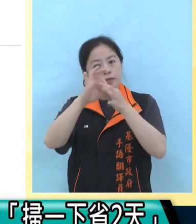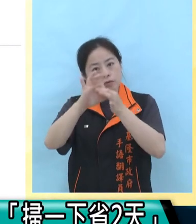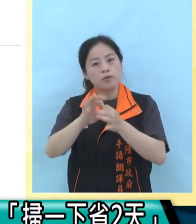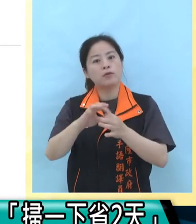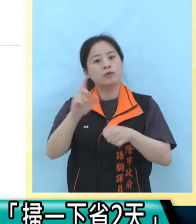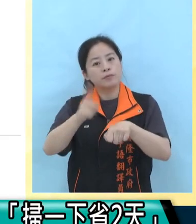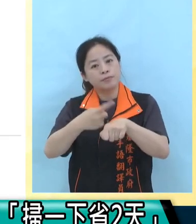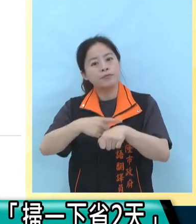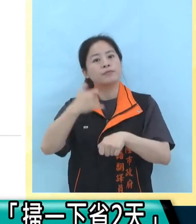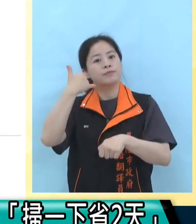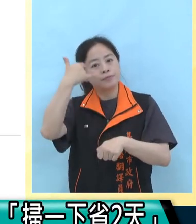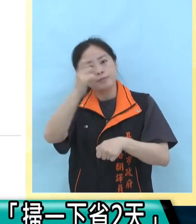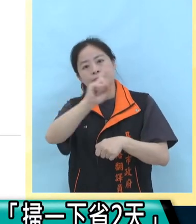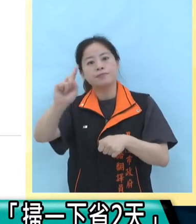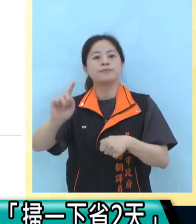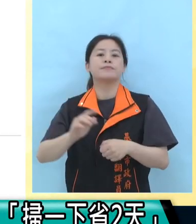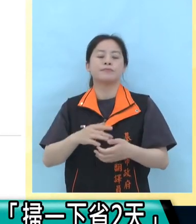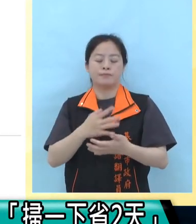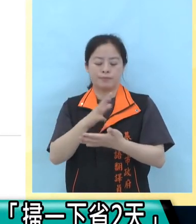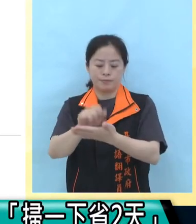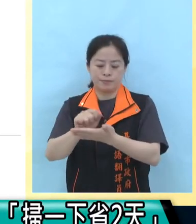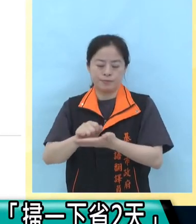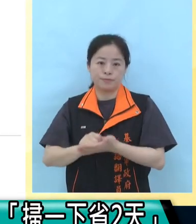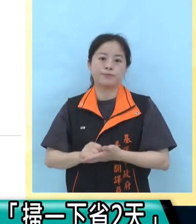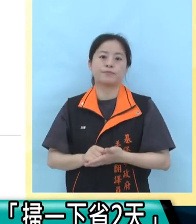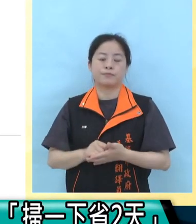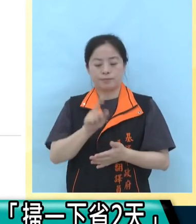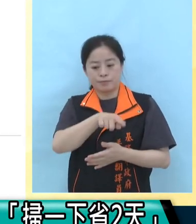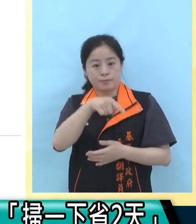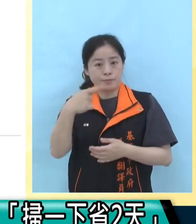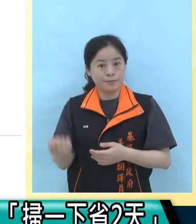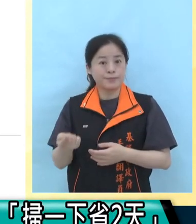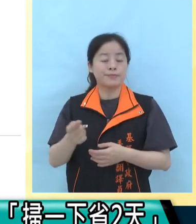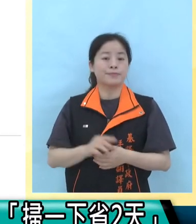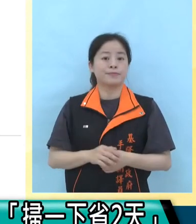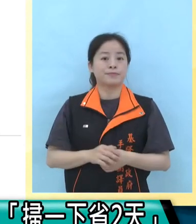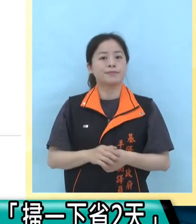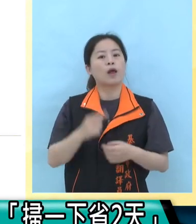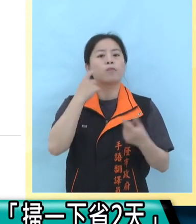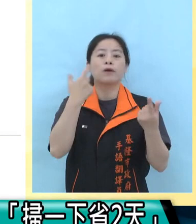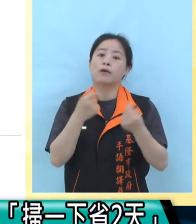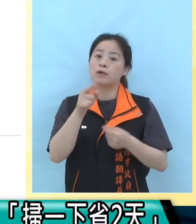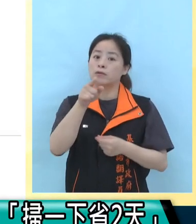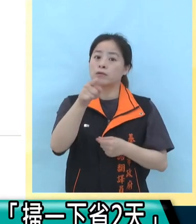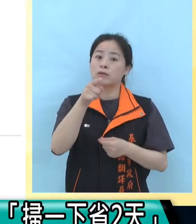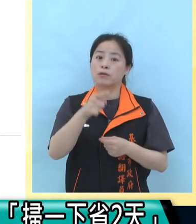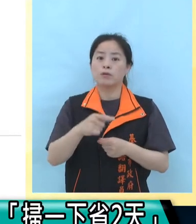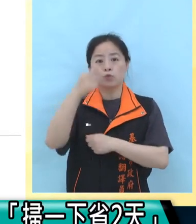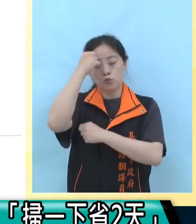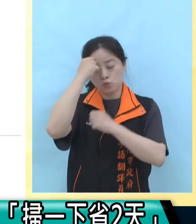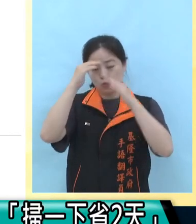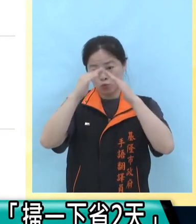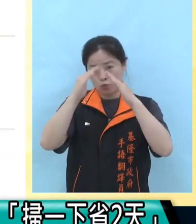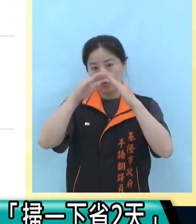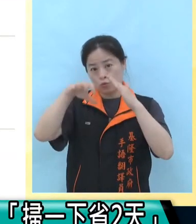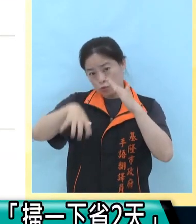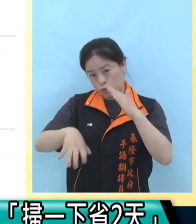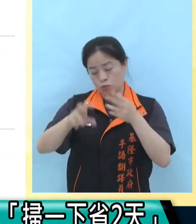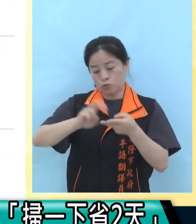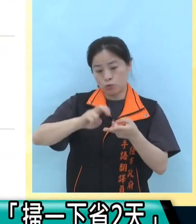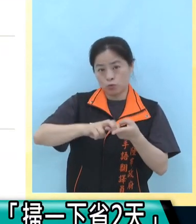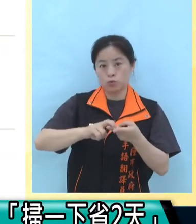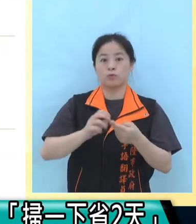方式。那下一页是比如说你的这个居住地、居住的地